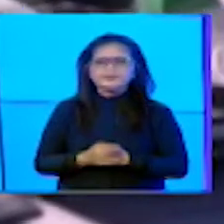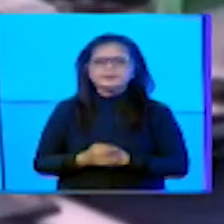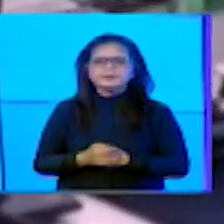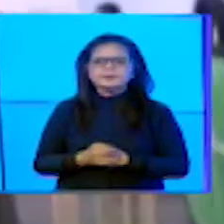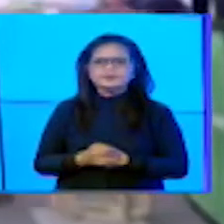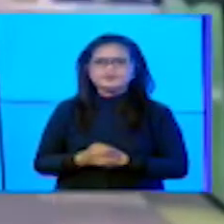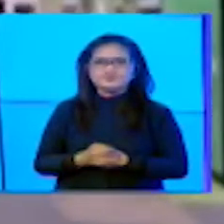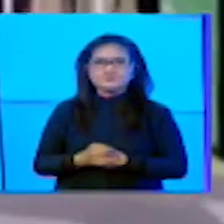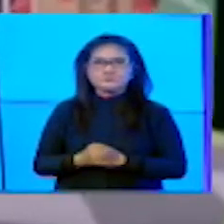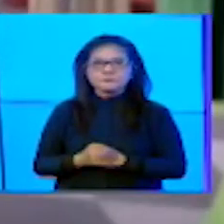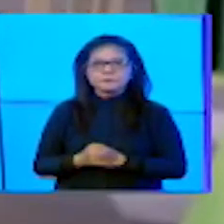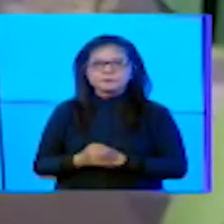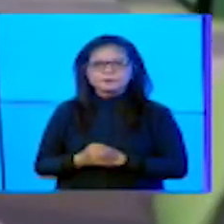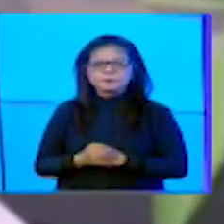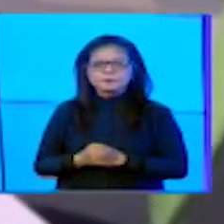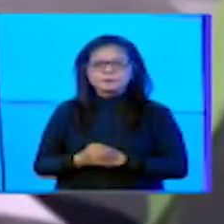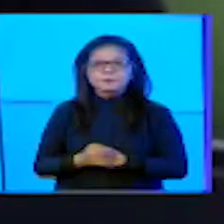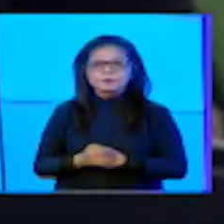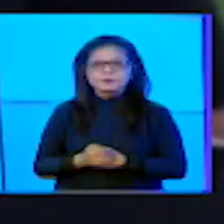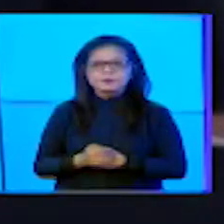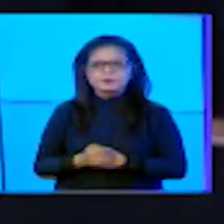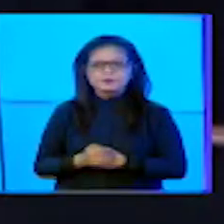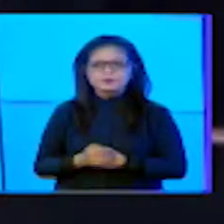tim liputan inews berlafazkan